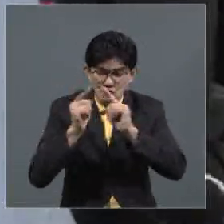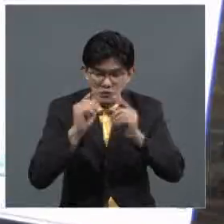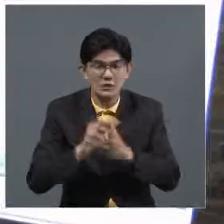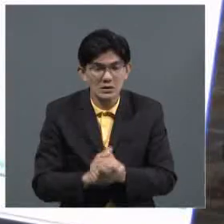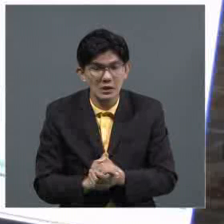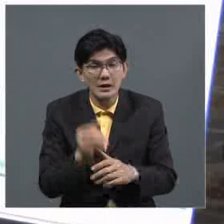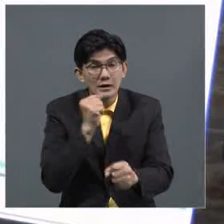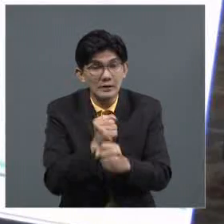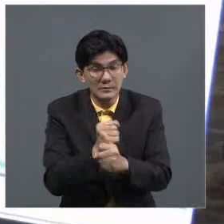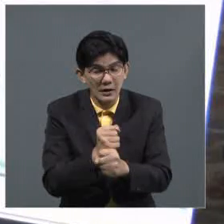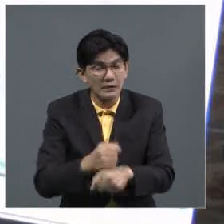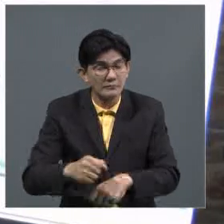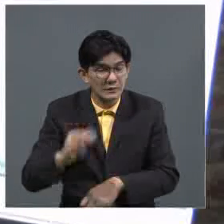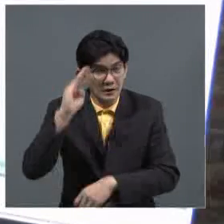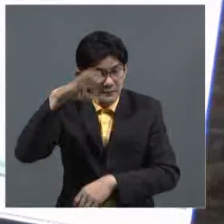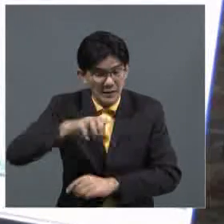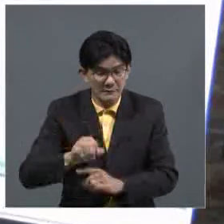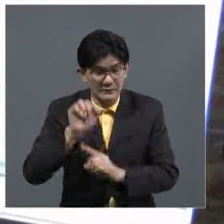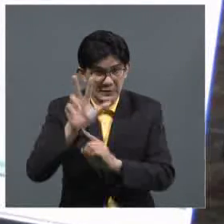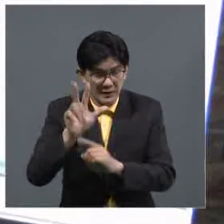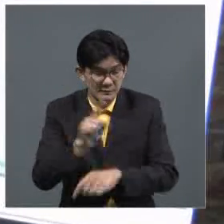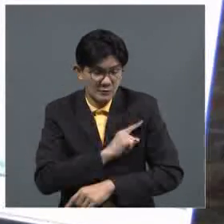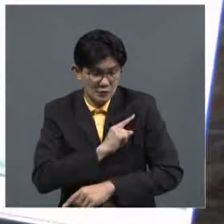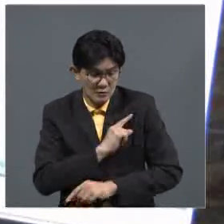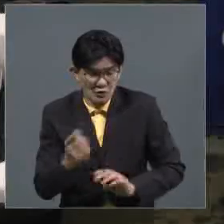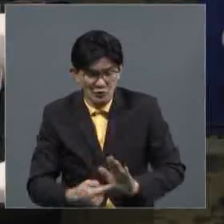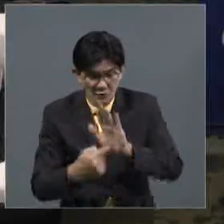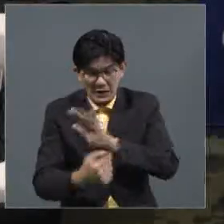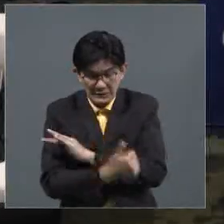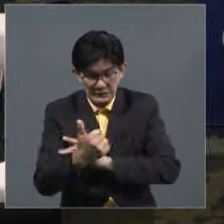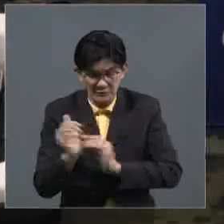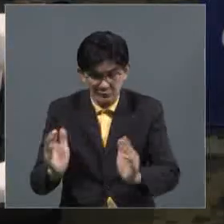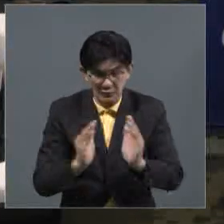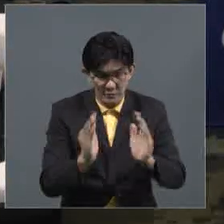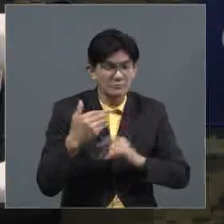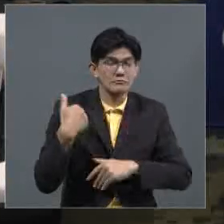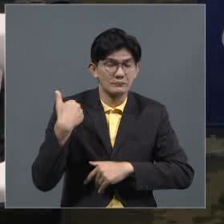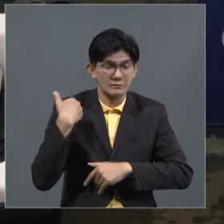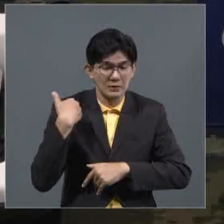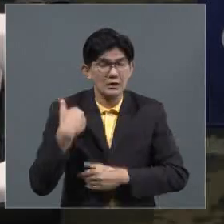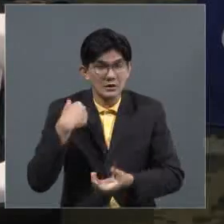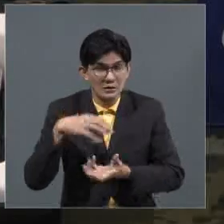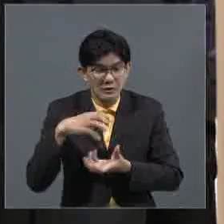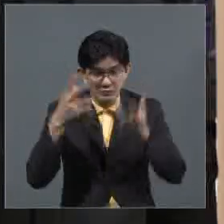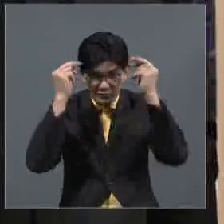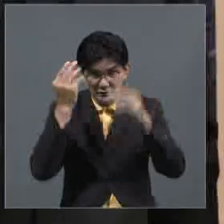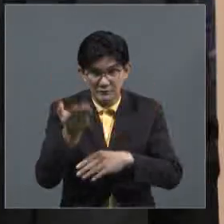ะใช้การดำเนินการของกองทัพภาคที่3ไปเป็นโมเดลในภาคอื่นต่อไปฟังเสียงท่านนายกค่ะ